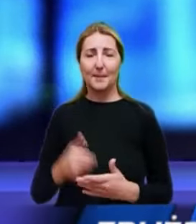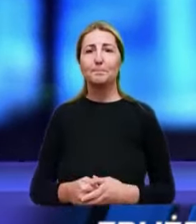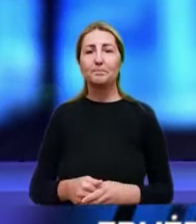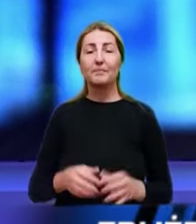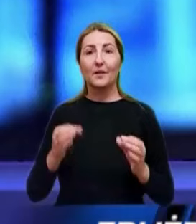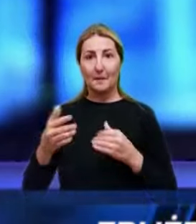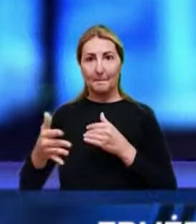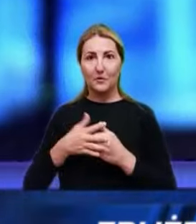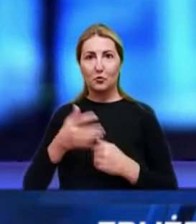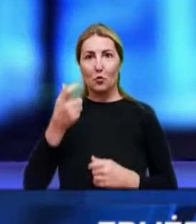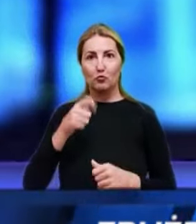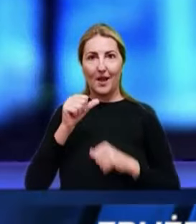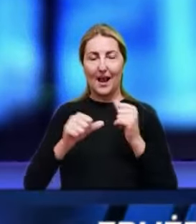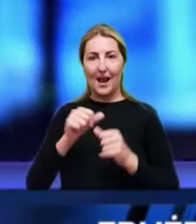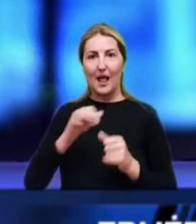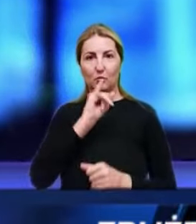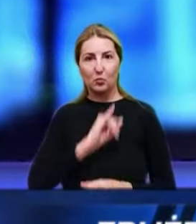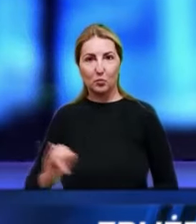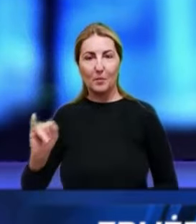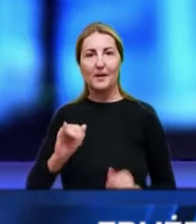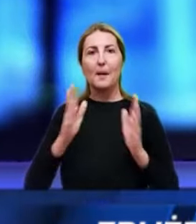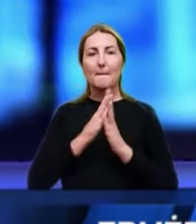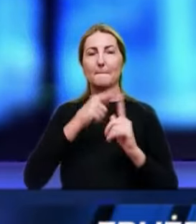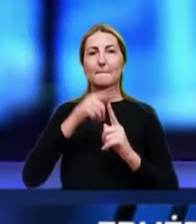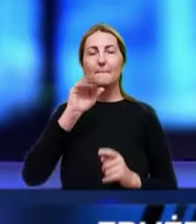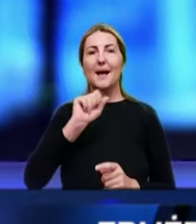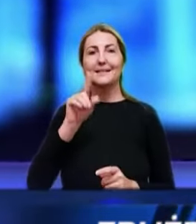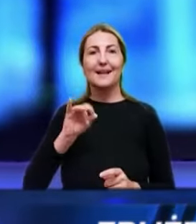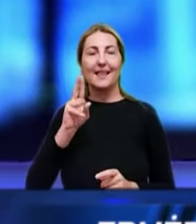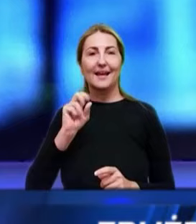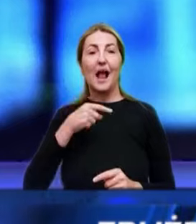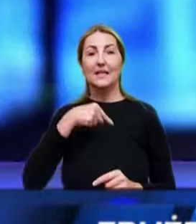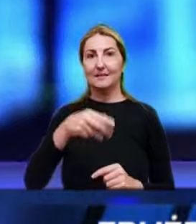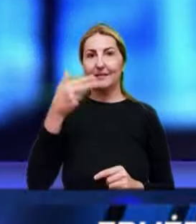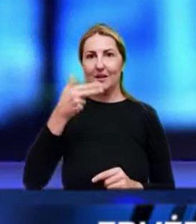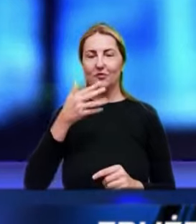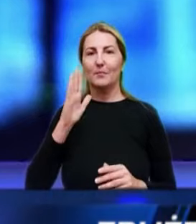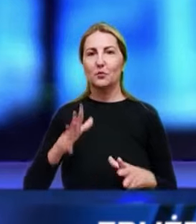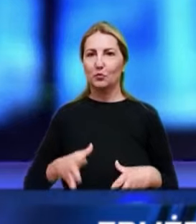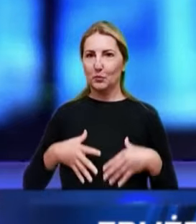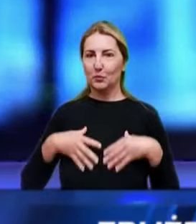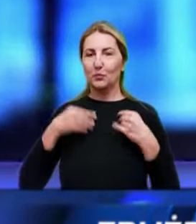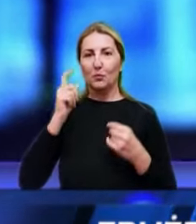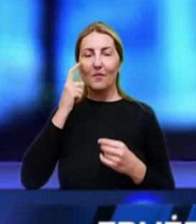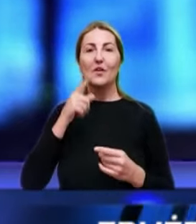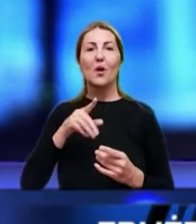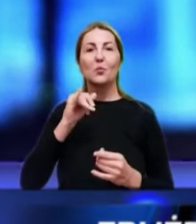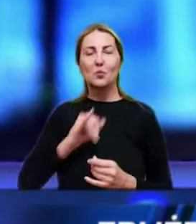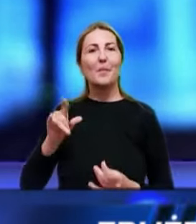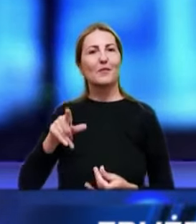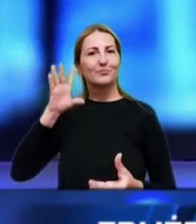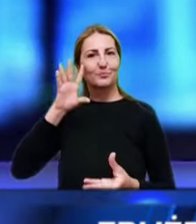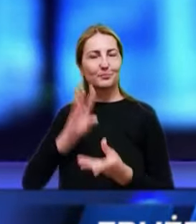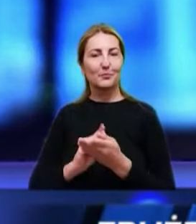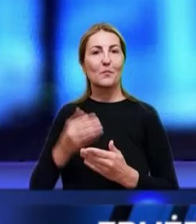bazyliki. Główne obchody zaplanowano na niedzielę. Jubileusz to okazja do podsumowań. W ostatnim czasie parafia wzbogaciła się